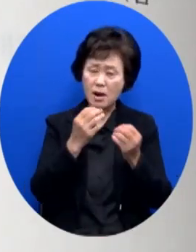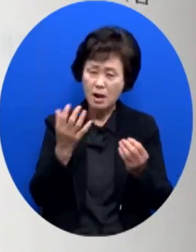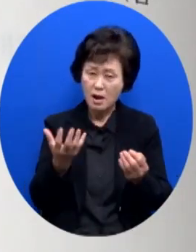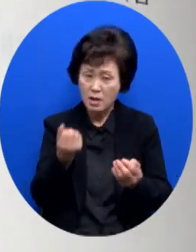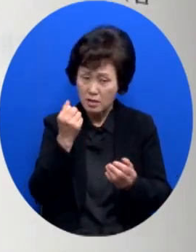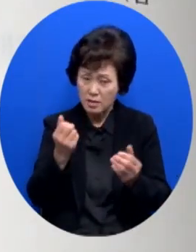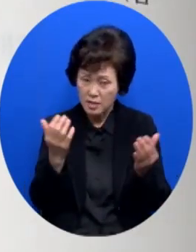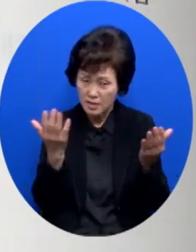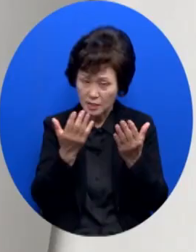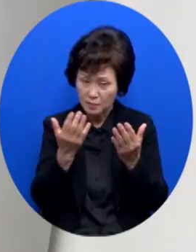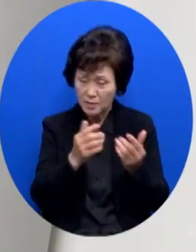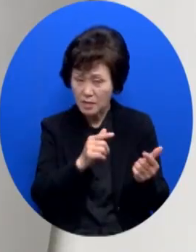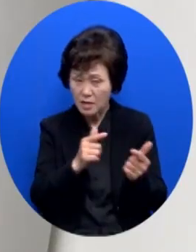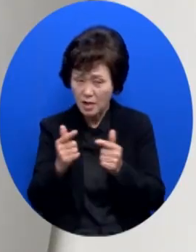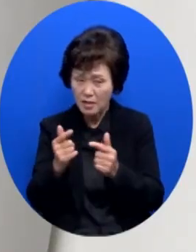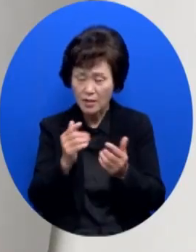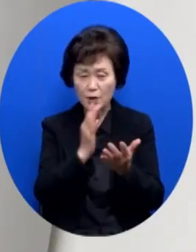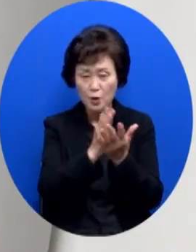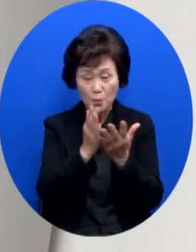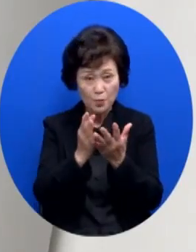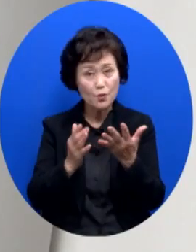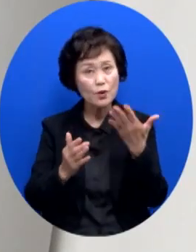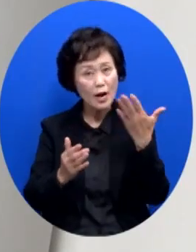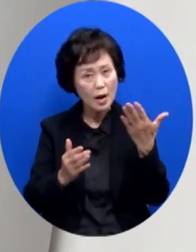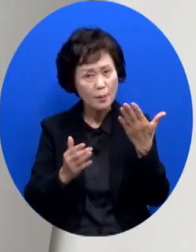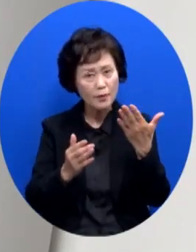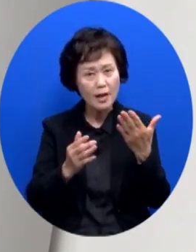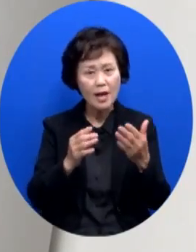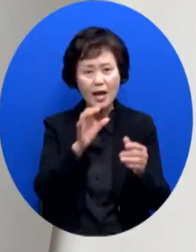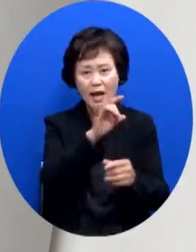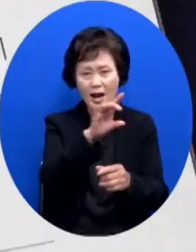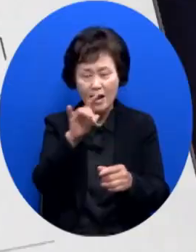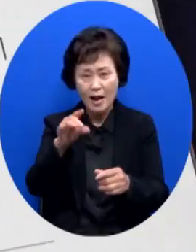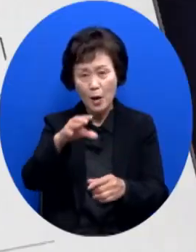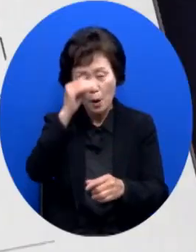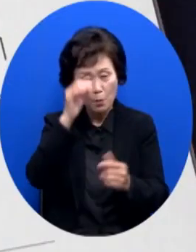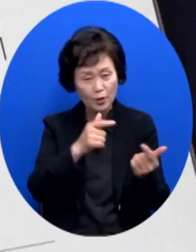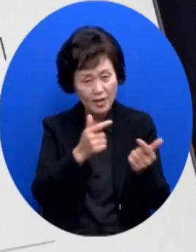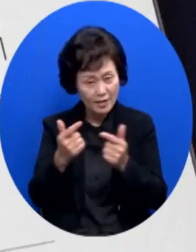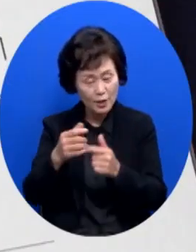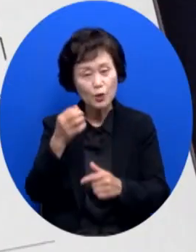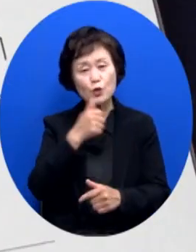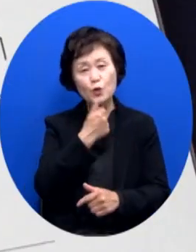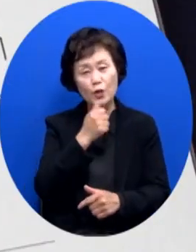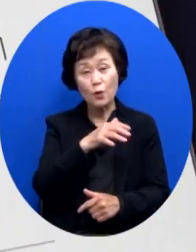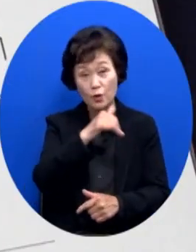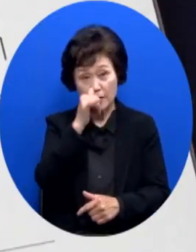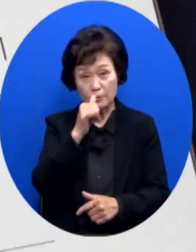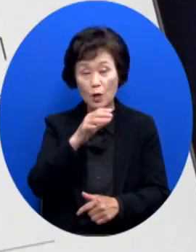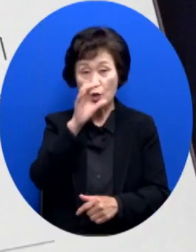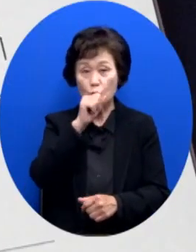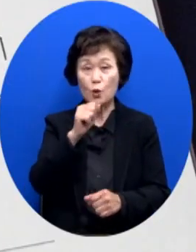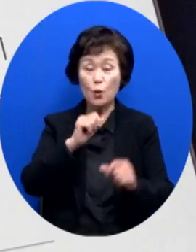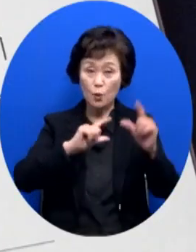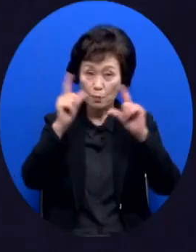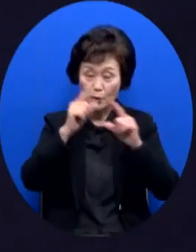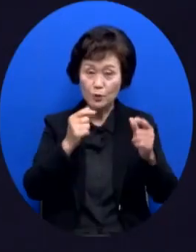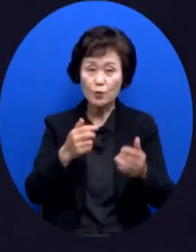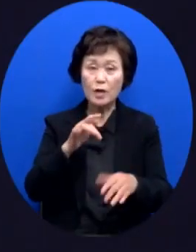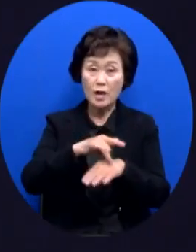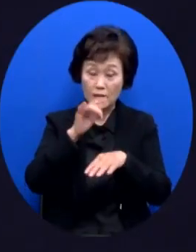9개의 영역으로 분류하고 각 영역의 롤모델을 소개합니다. 저자는 좋은 태도와 습관을 유지하는